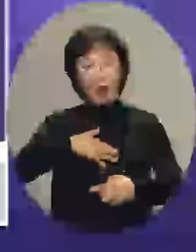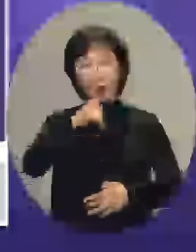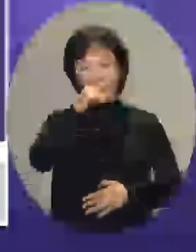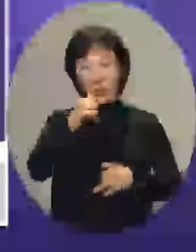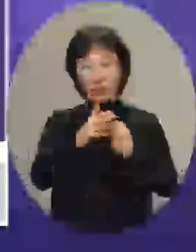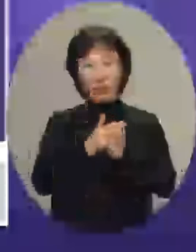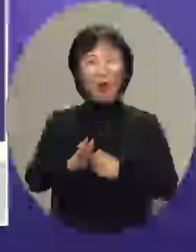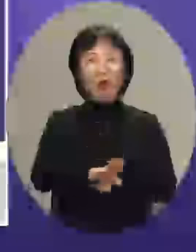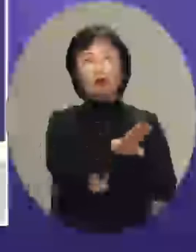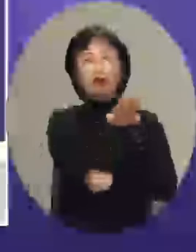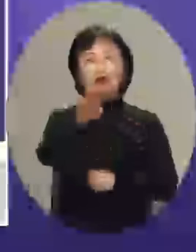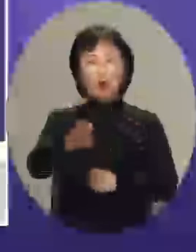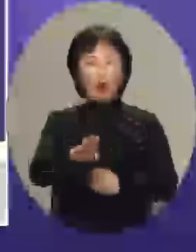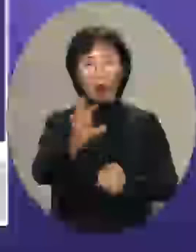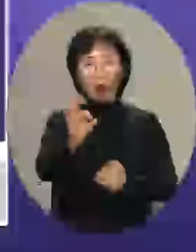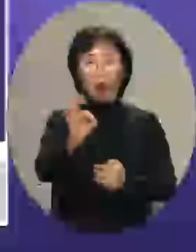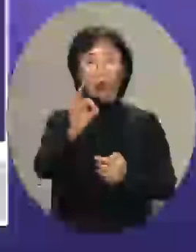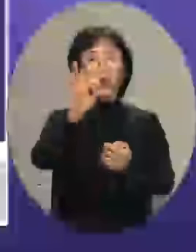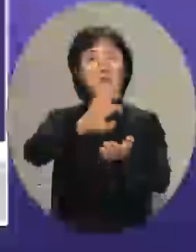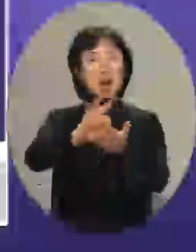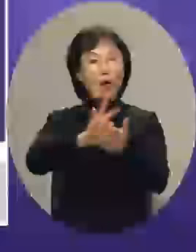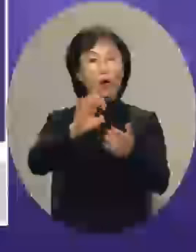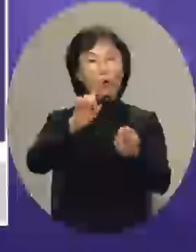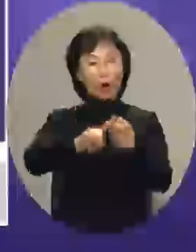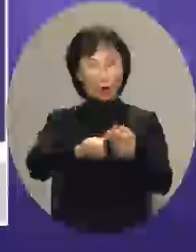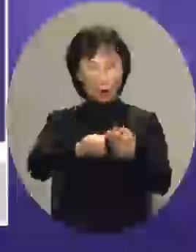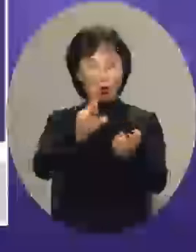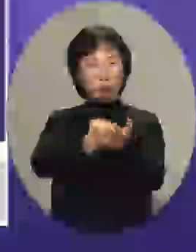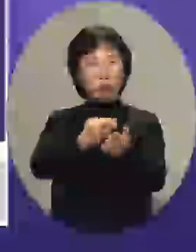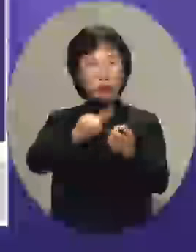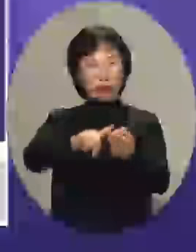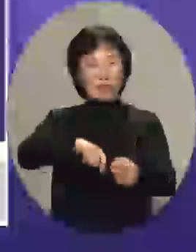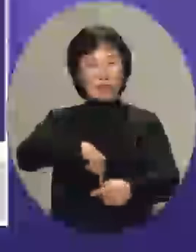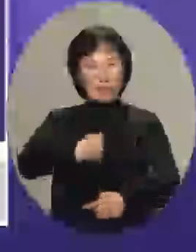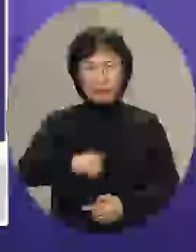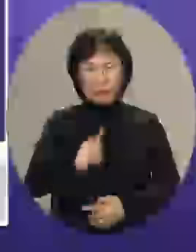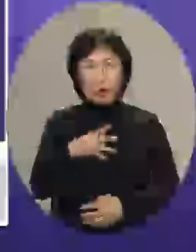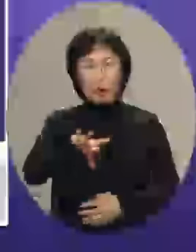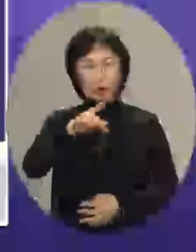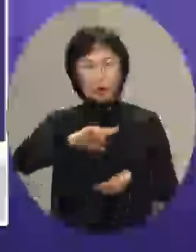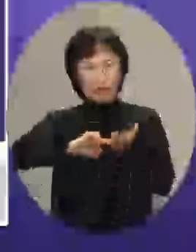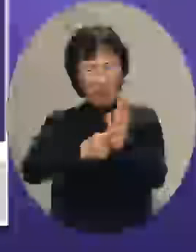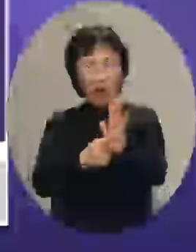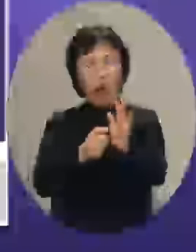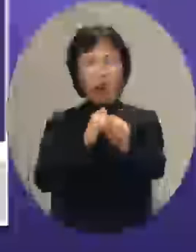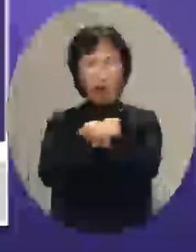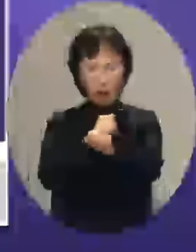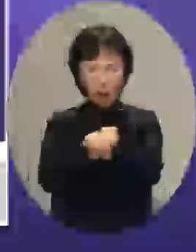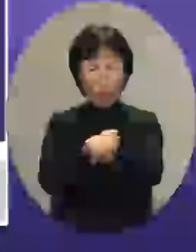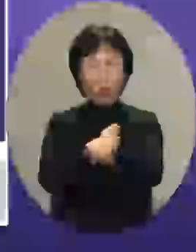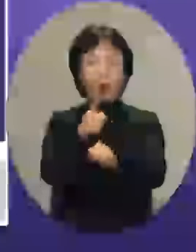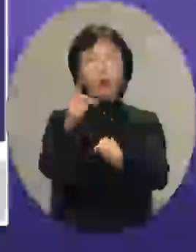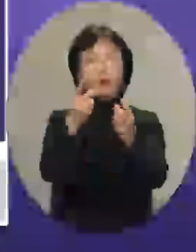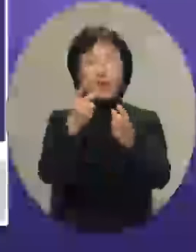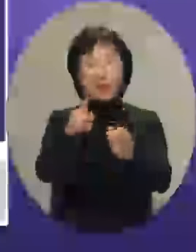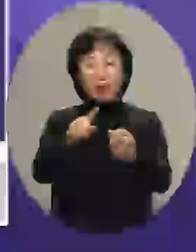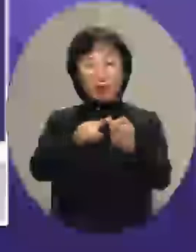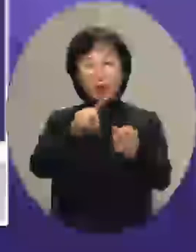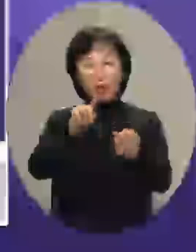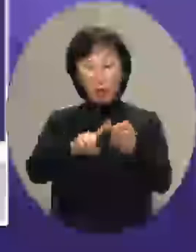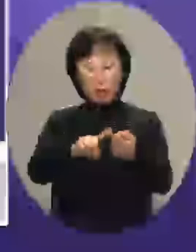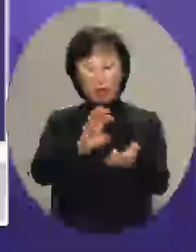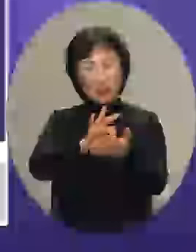우리의 검사의 특활비는 이러이러한 문제가 있다라는 것을 스스로 먼저 밝히고 국민들에게 이렇게 해야 된다라고 저는